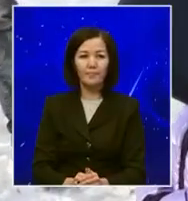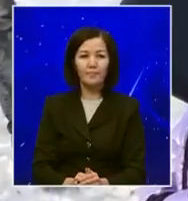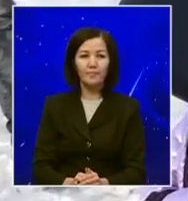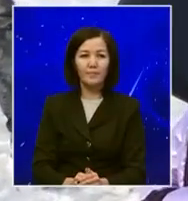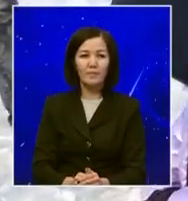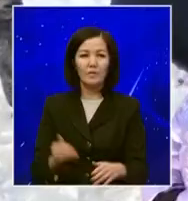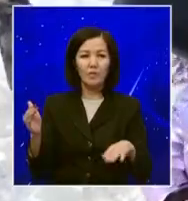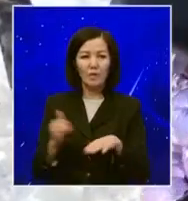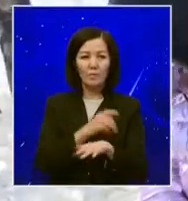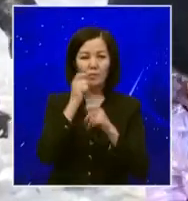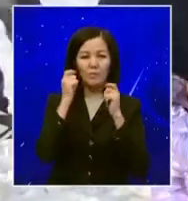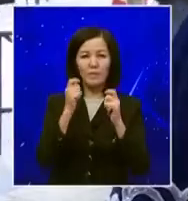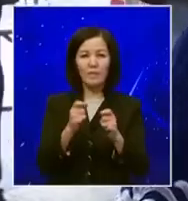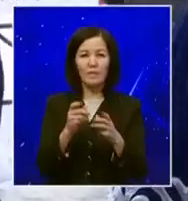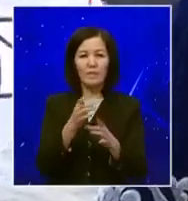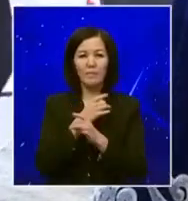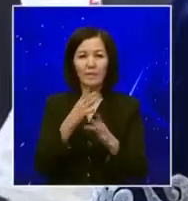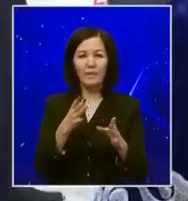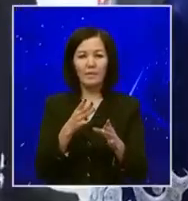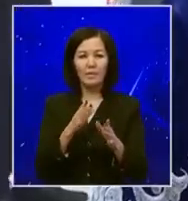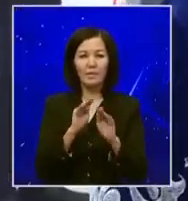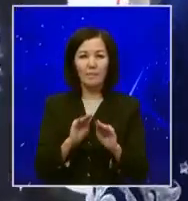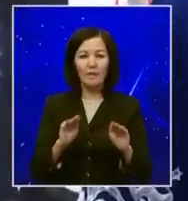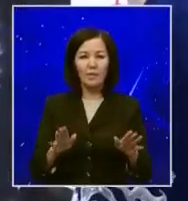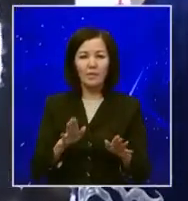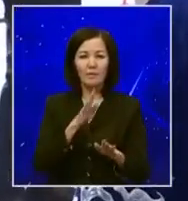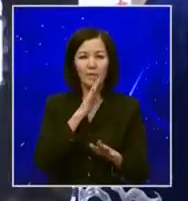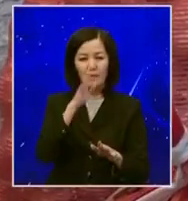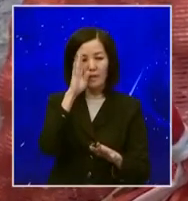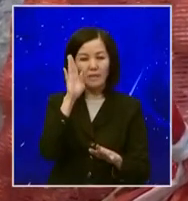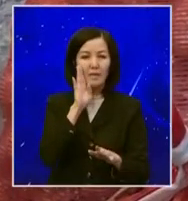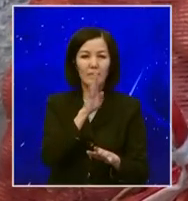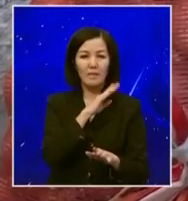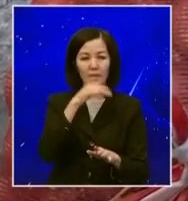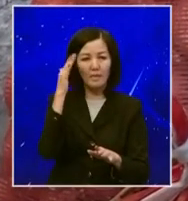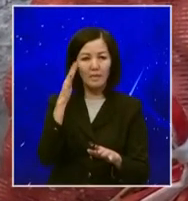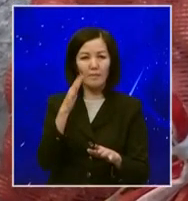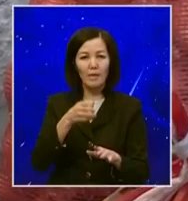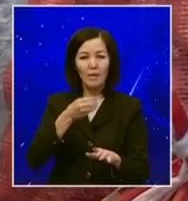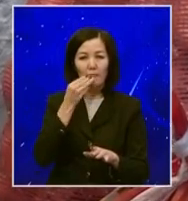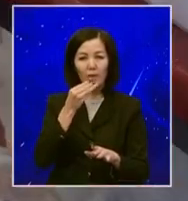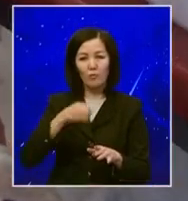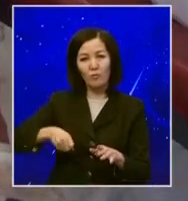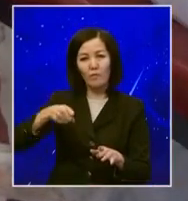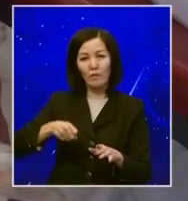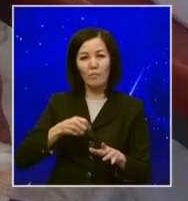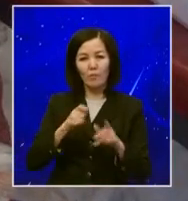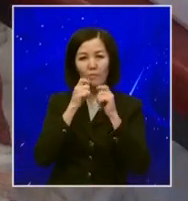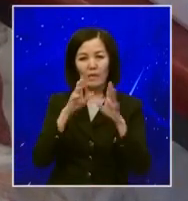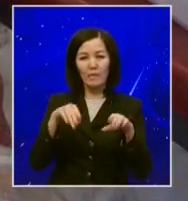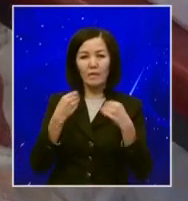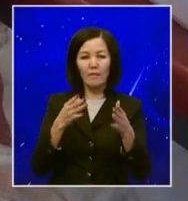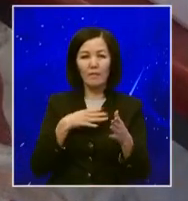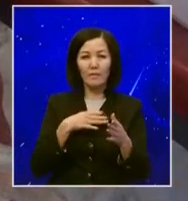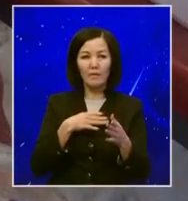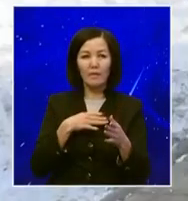Сделали добро и подарили праздничное настроение не только мальчишкам и девчонкам, а также их родителям. Продуктовые наборы пришлись весьма кстати к новогоднему столу. Среди